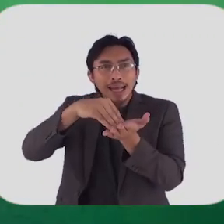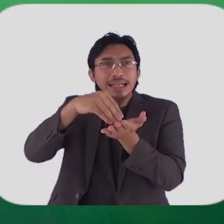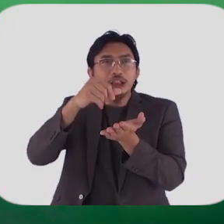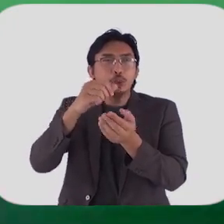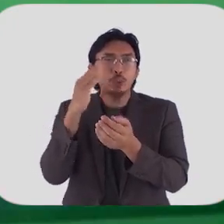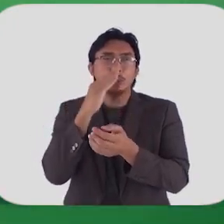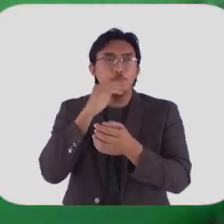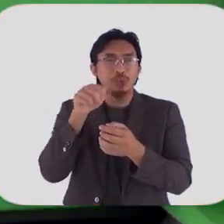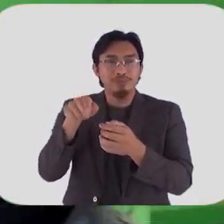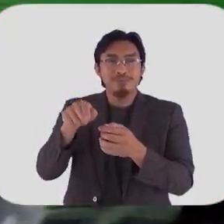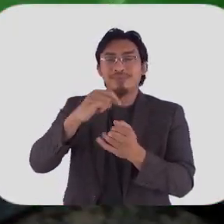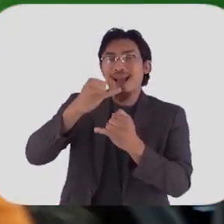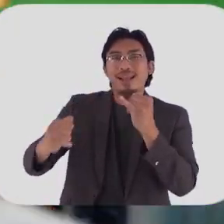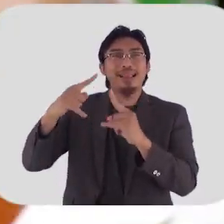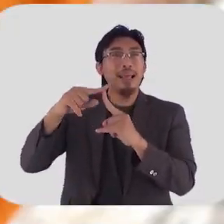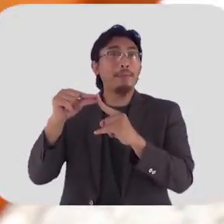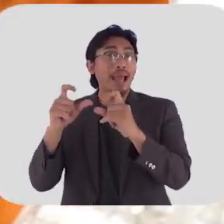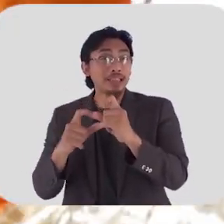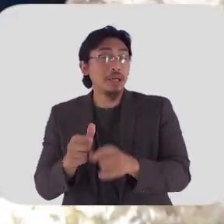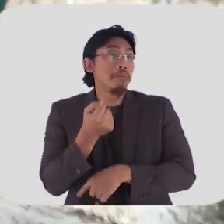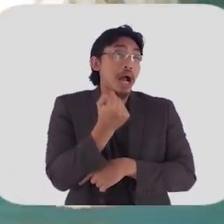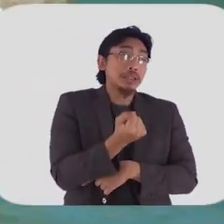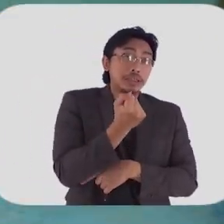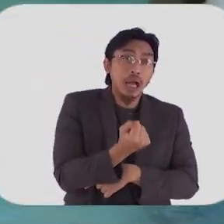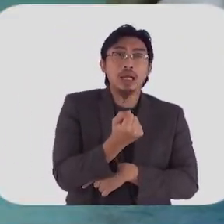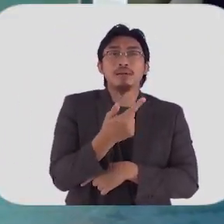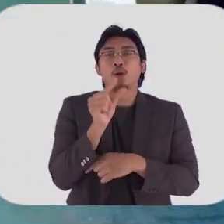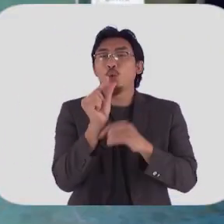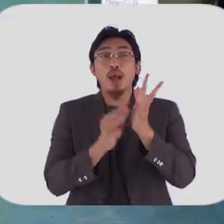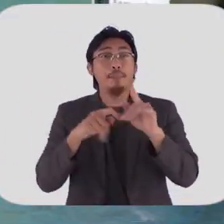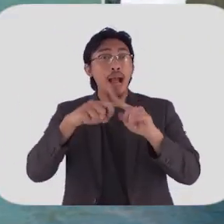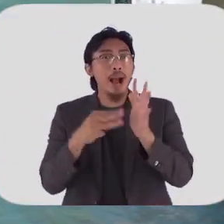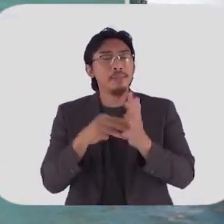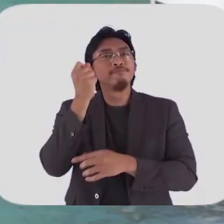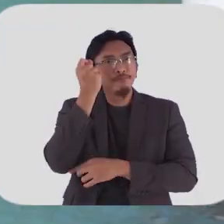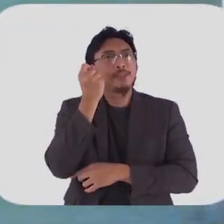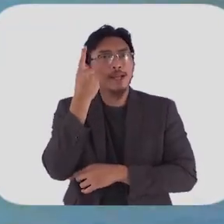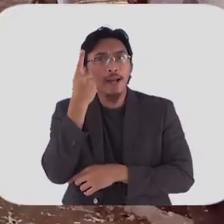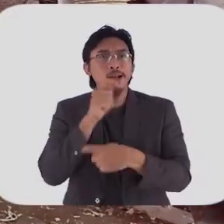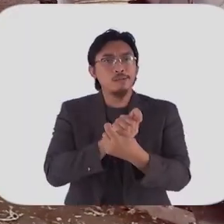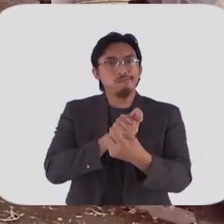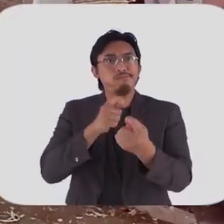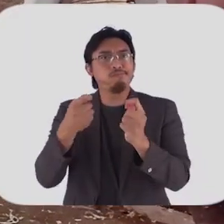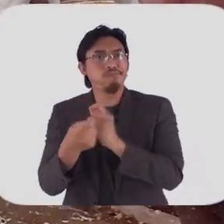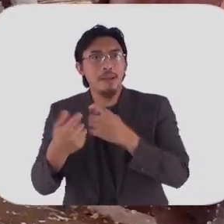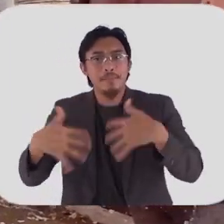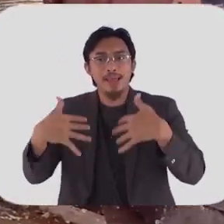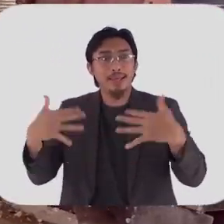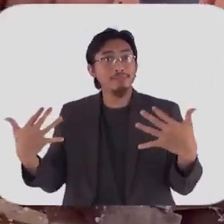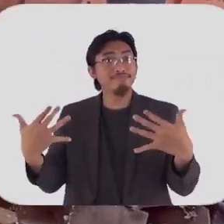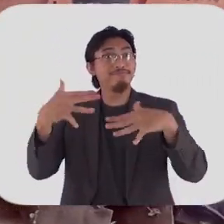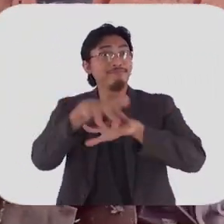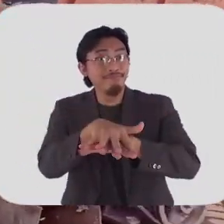ke tempat pembuangan akhir atau TPA dari pasar dan meningkatkan kesadaran pelaku UMKM untuk bertransformasi menuju